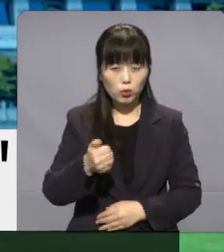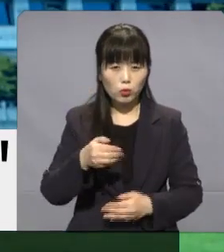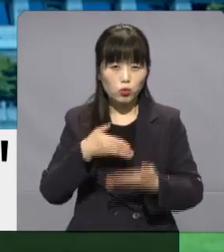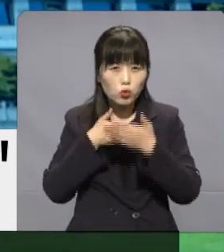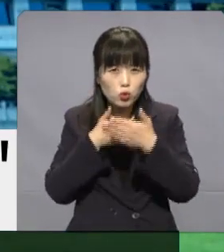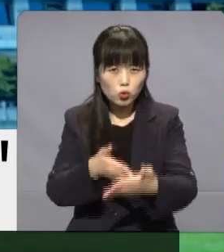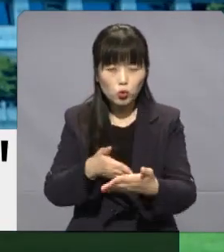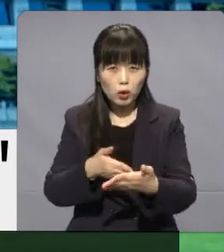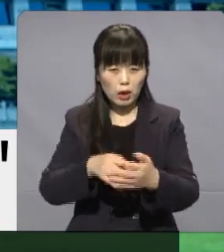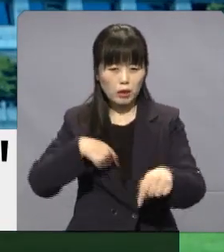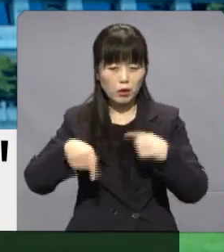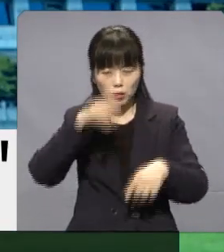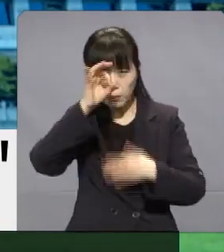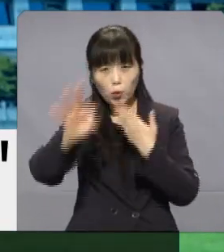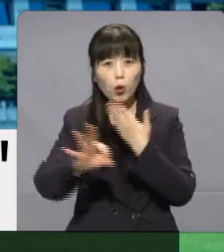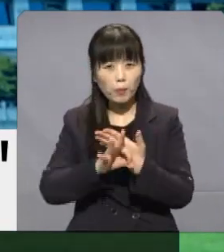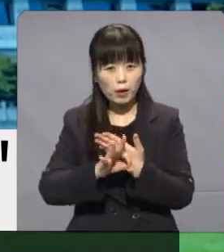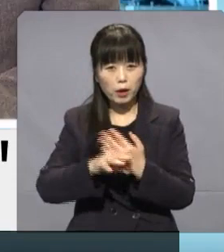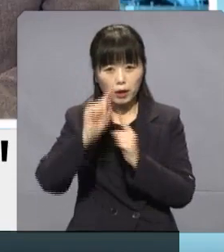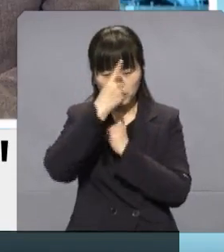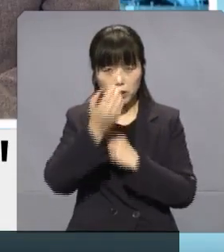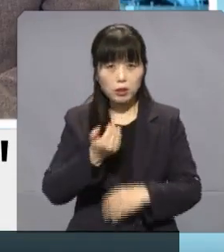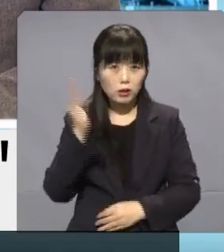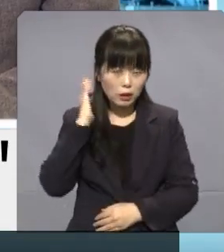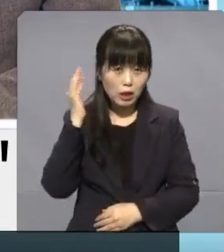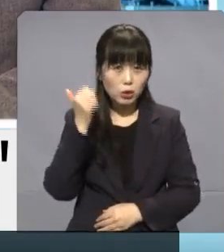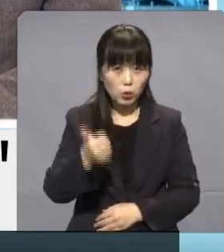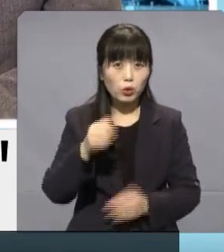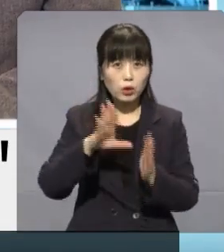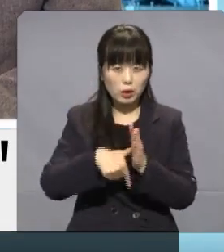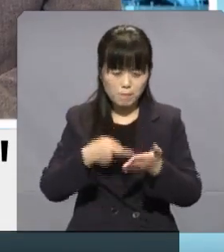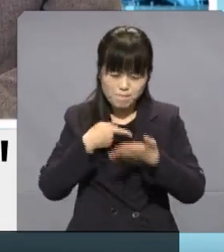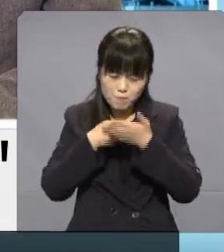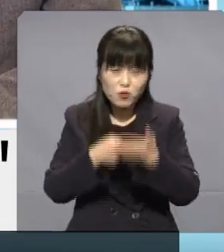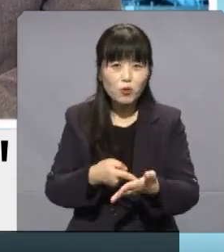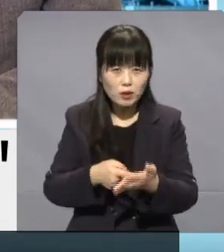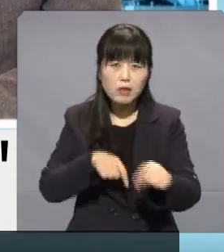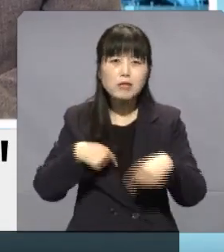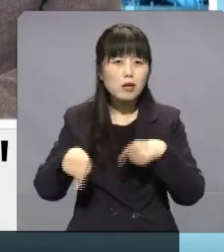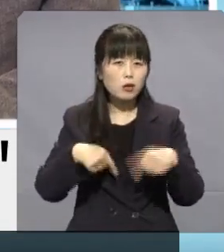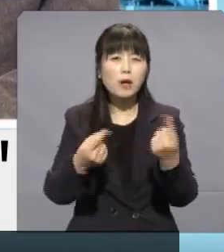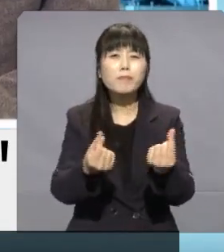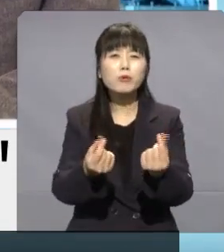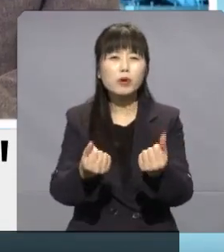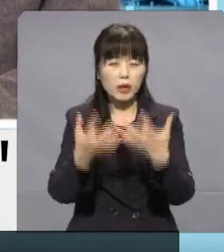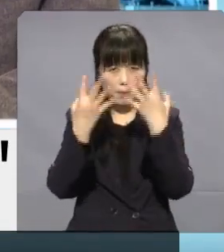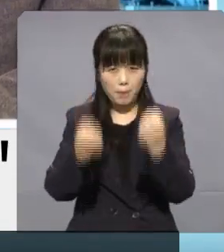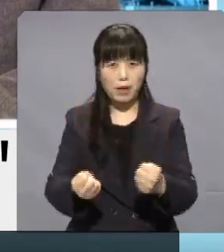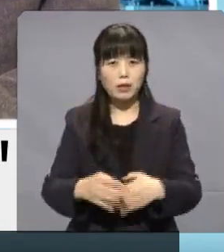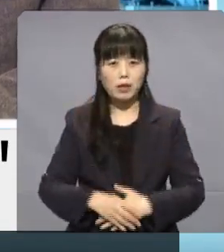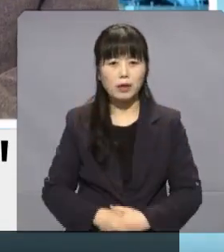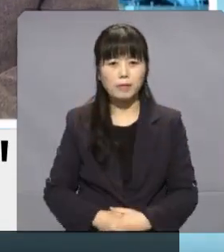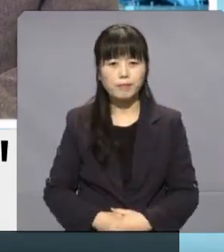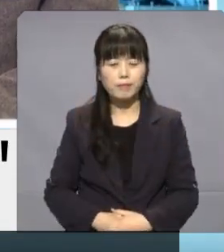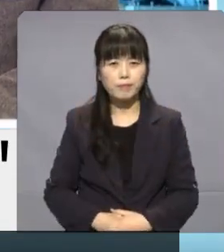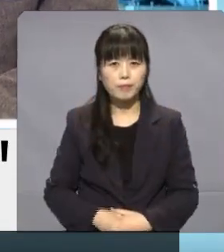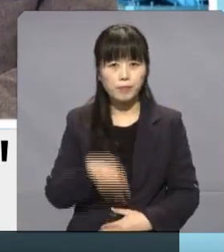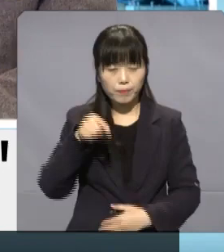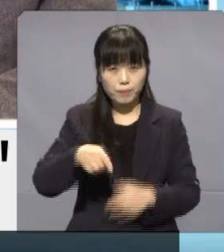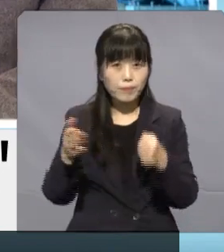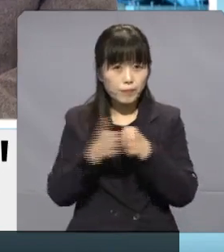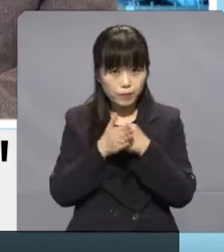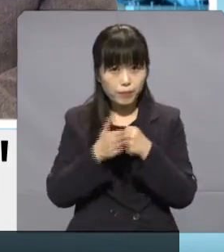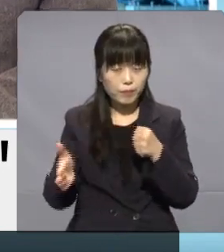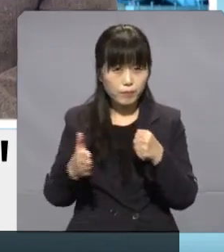있는 정책들을 보면 이명박 대통령 시절에 추구했던 그런 정책들과 유사한 측면이 굉장히 많습니다. 자, 그렇기